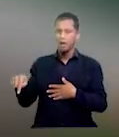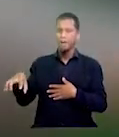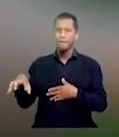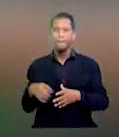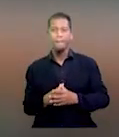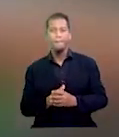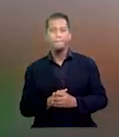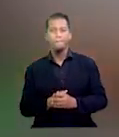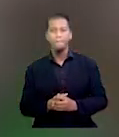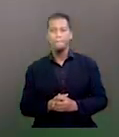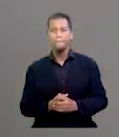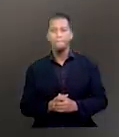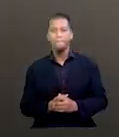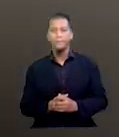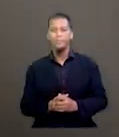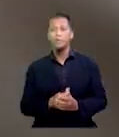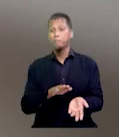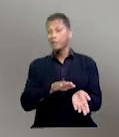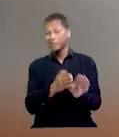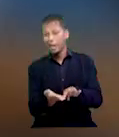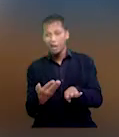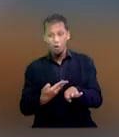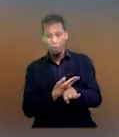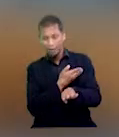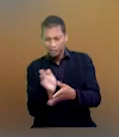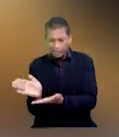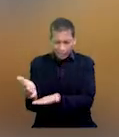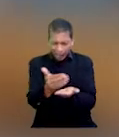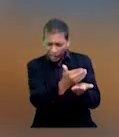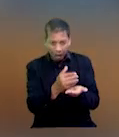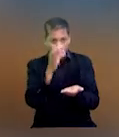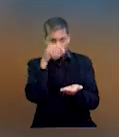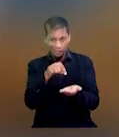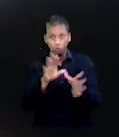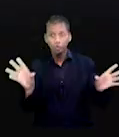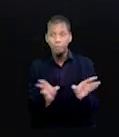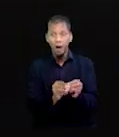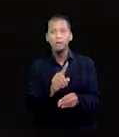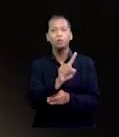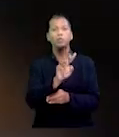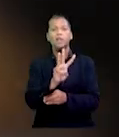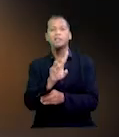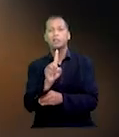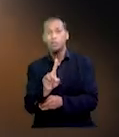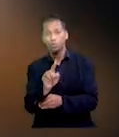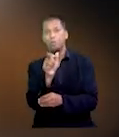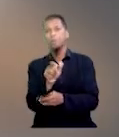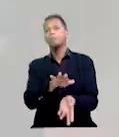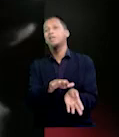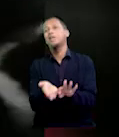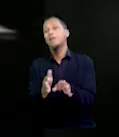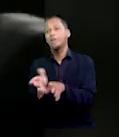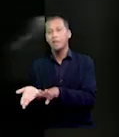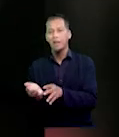Terakhir data korban meninggal dunia versi kepolisian bertambah menjadi 131 orang. Tambahan korban dari data